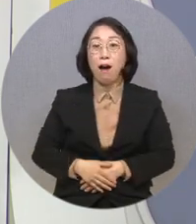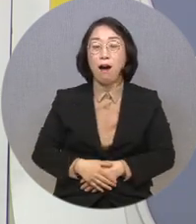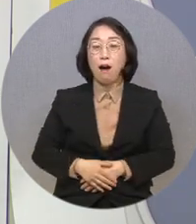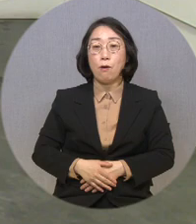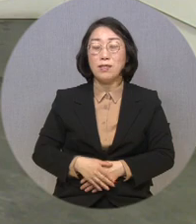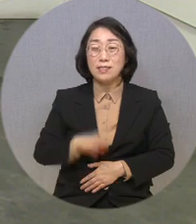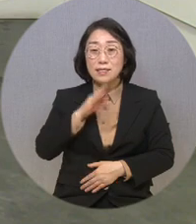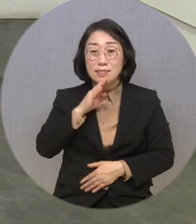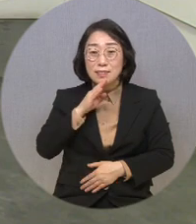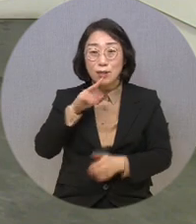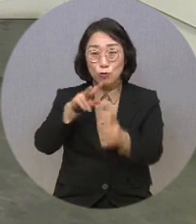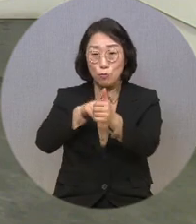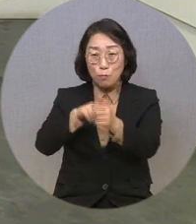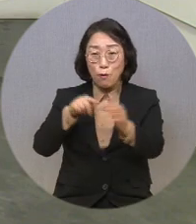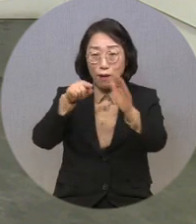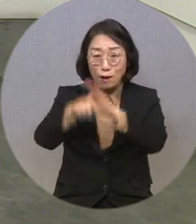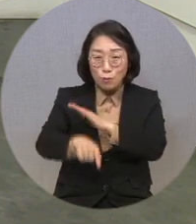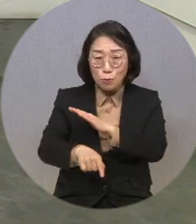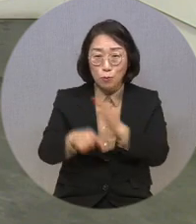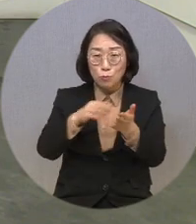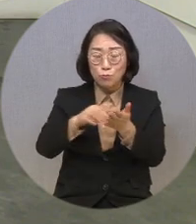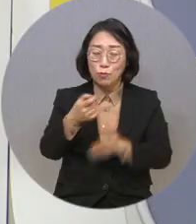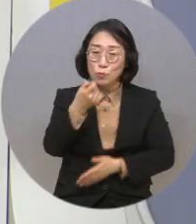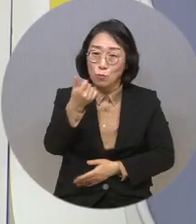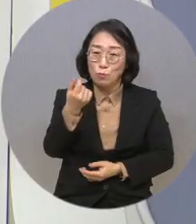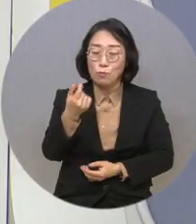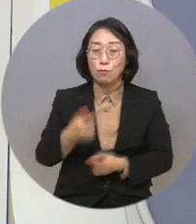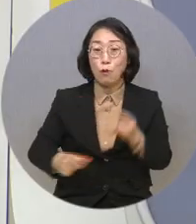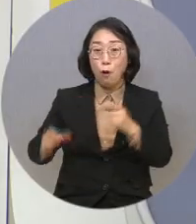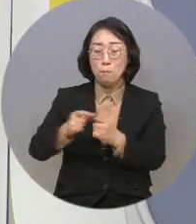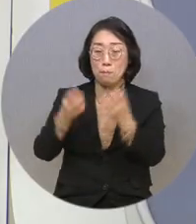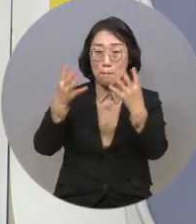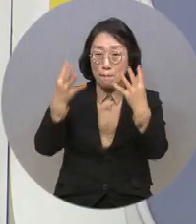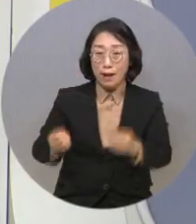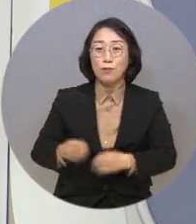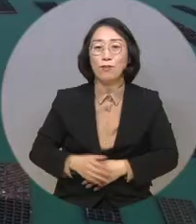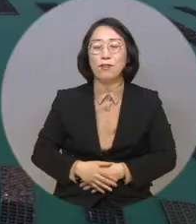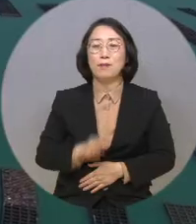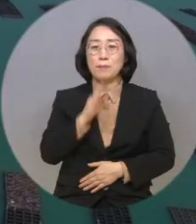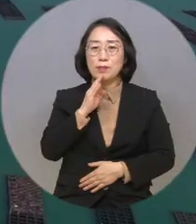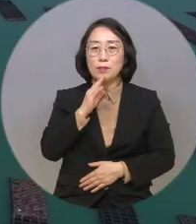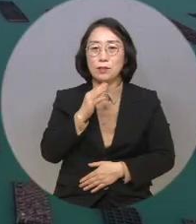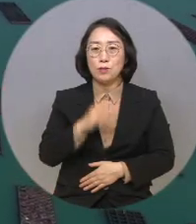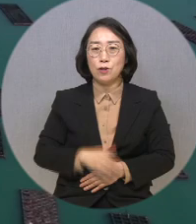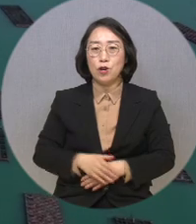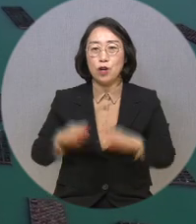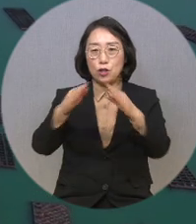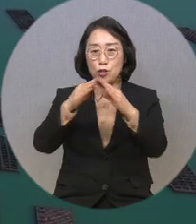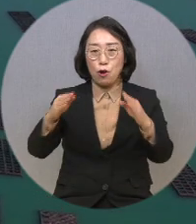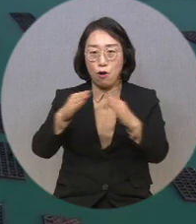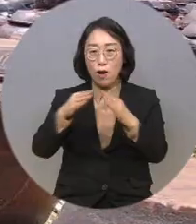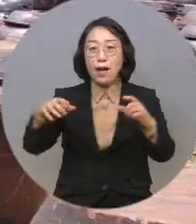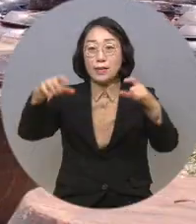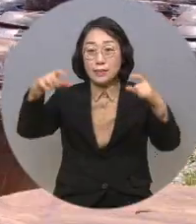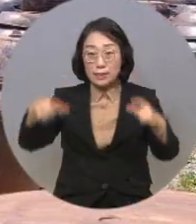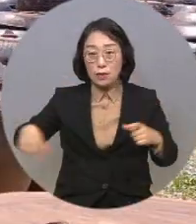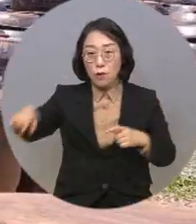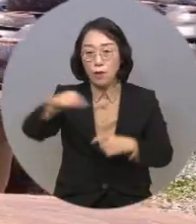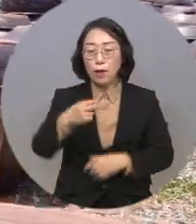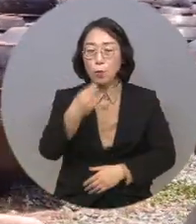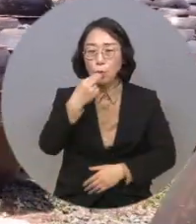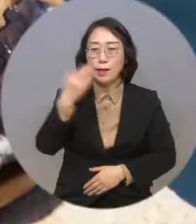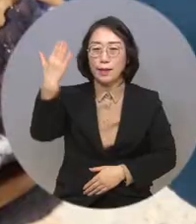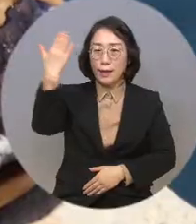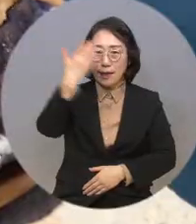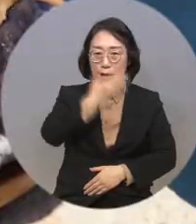않은데 남도장터 최고입니다. 남도장터에는 남도의 맑은 공기와 그다음에